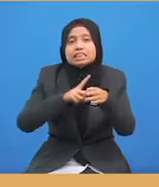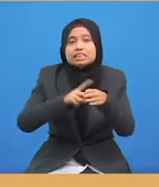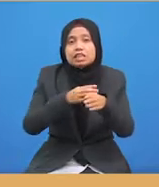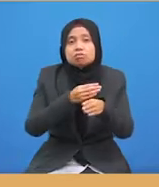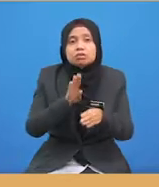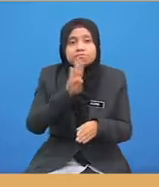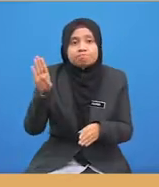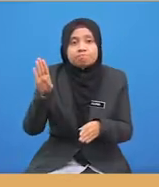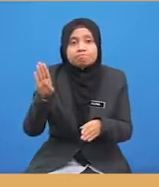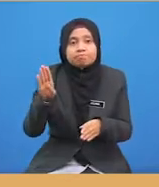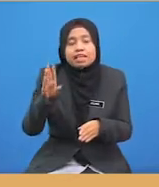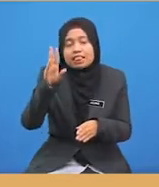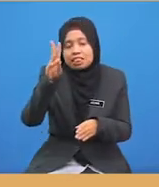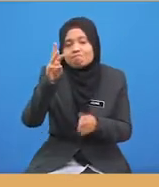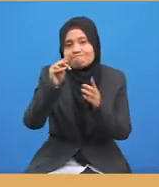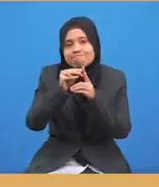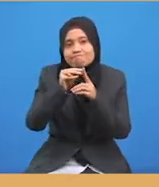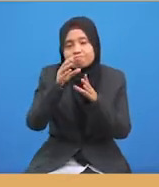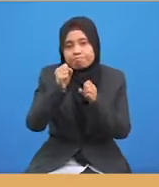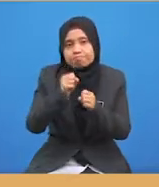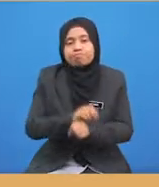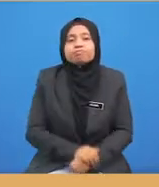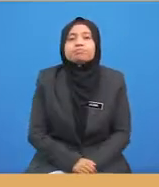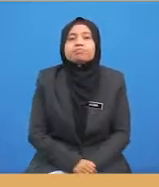Barat. 6 markah.